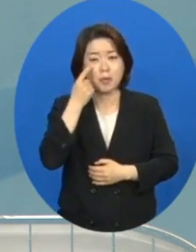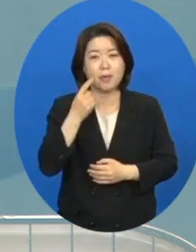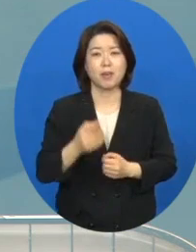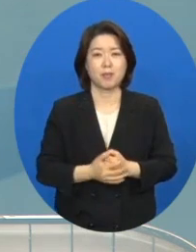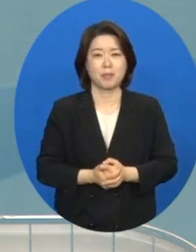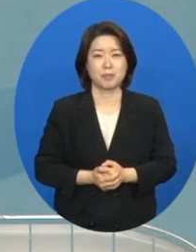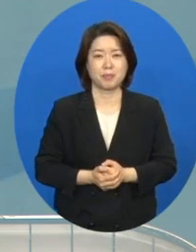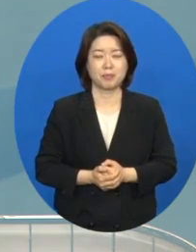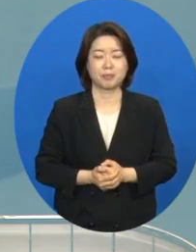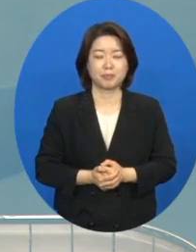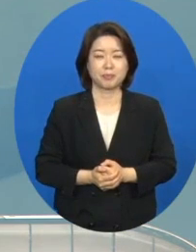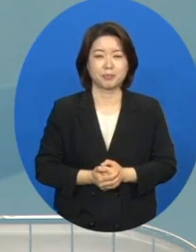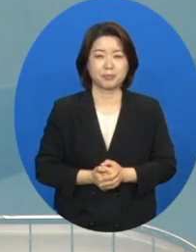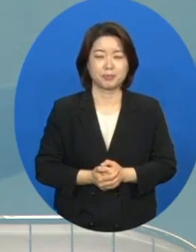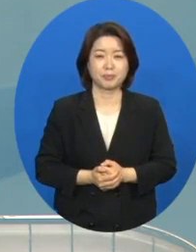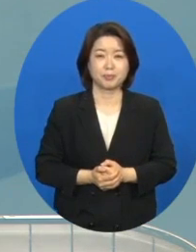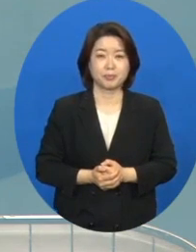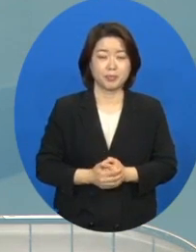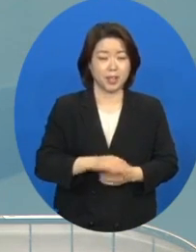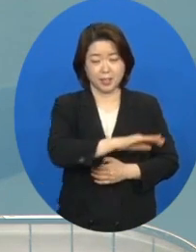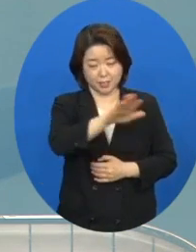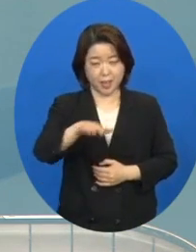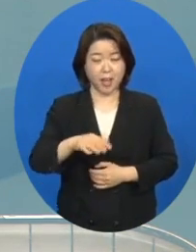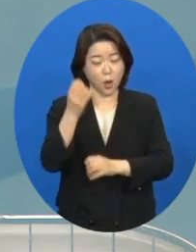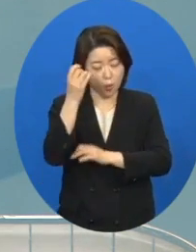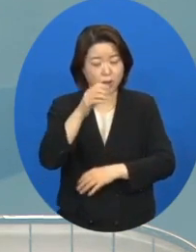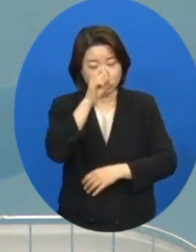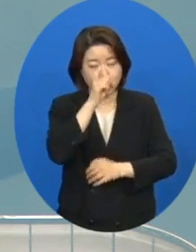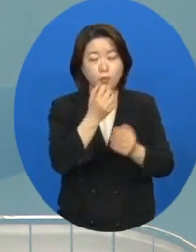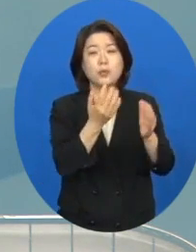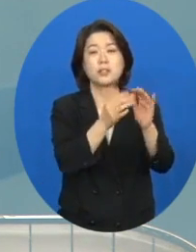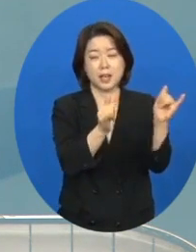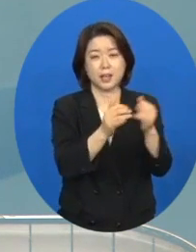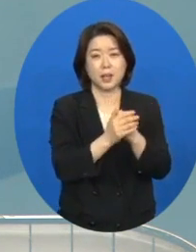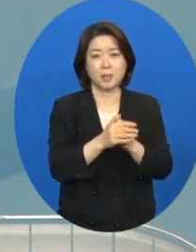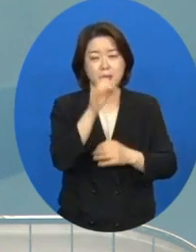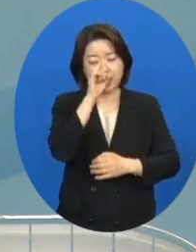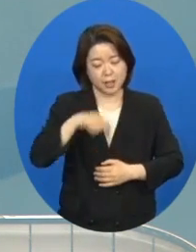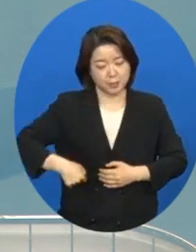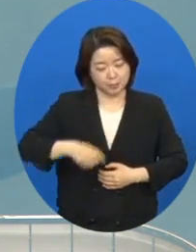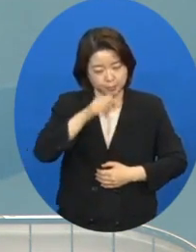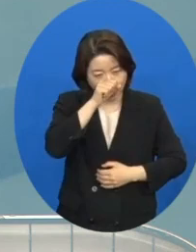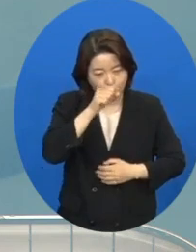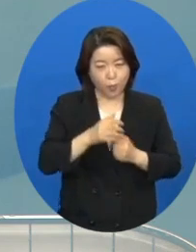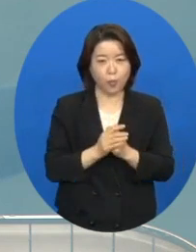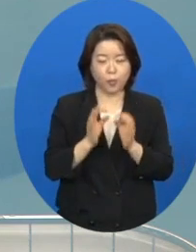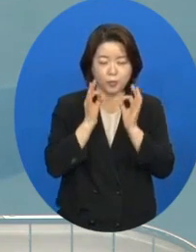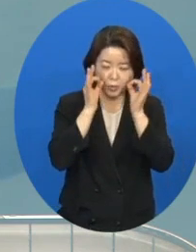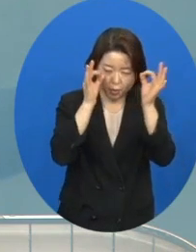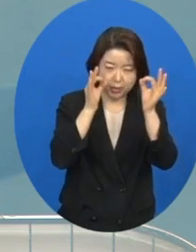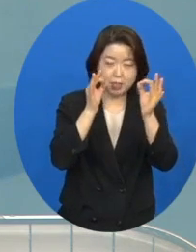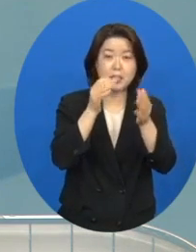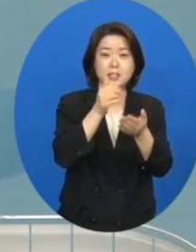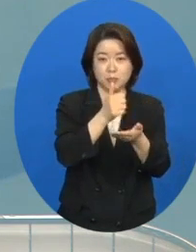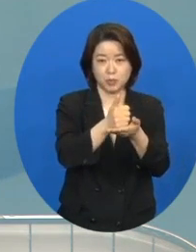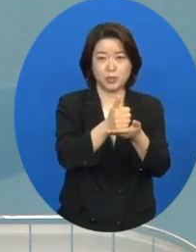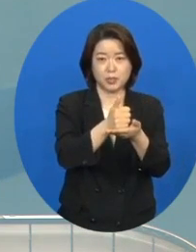한번 상상을 해보세요. 다 좋은 분들이세요. 다 착하고 성실하신